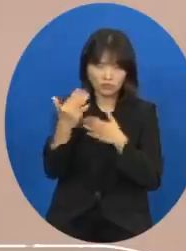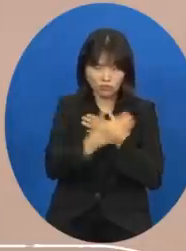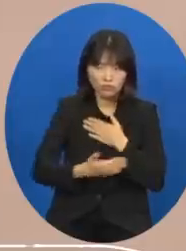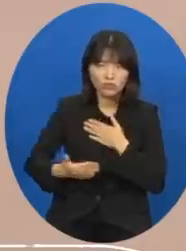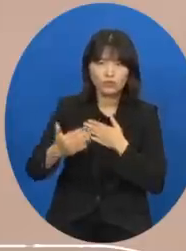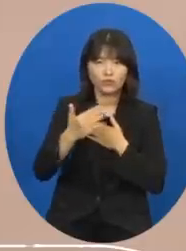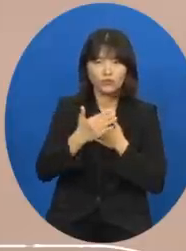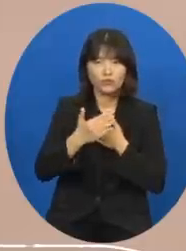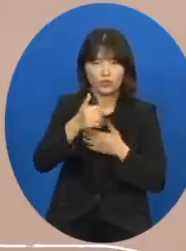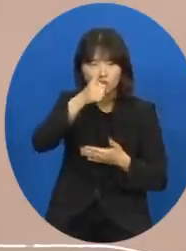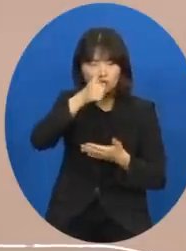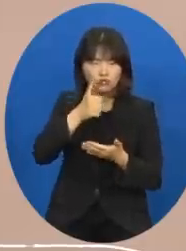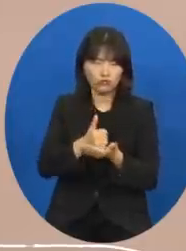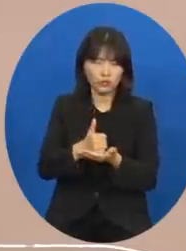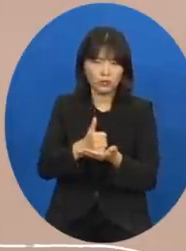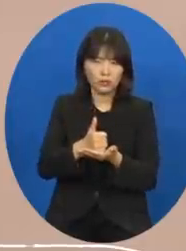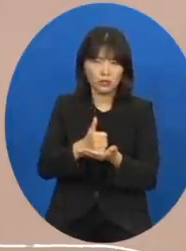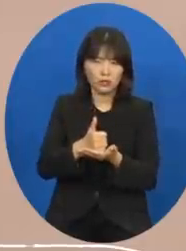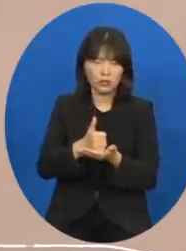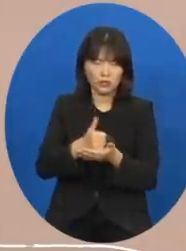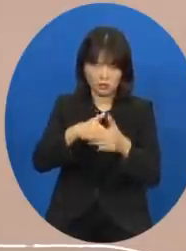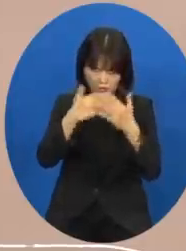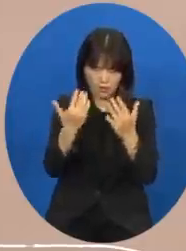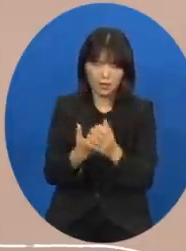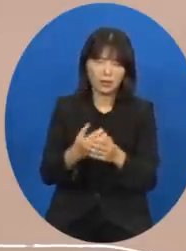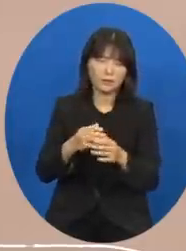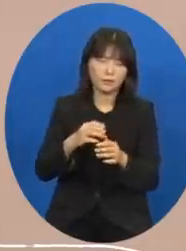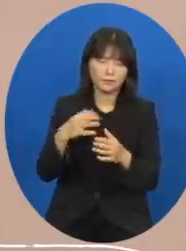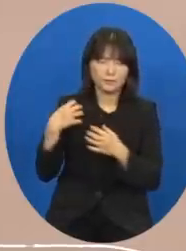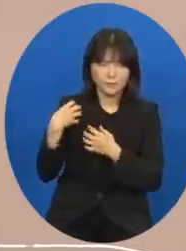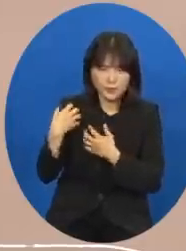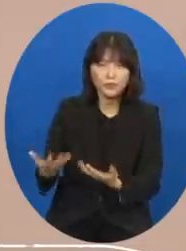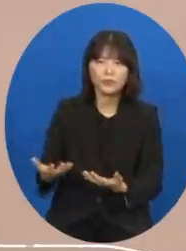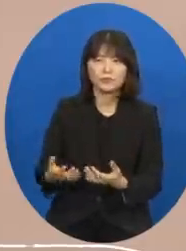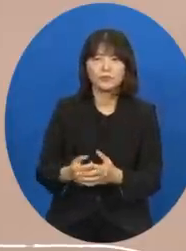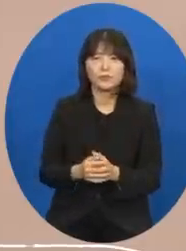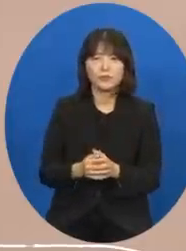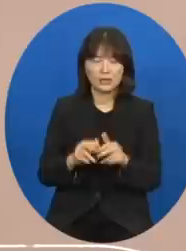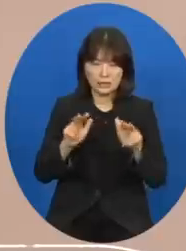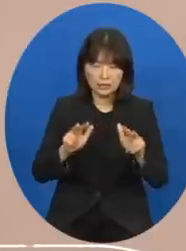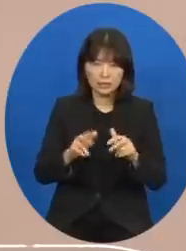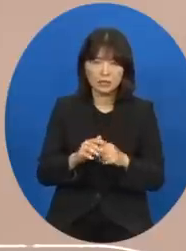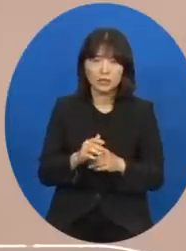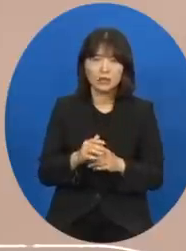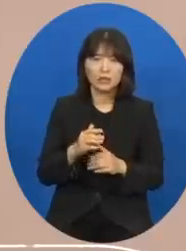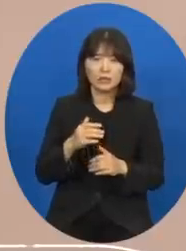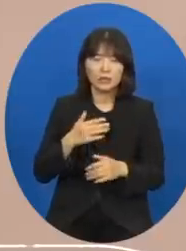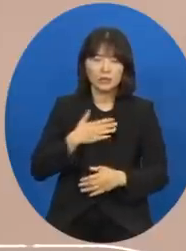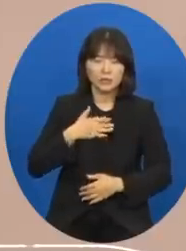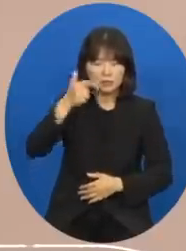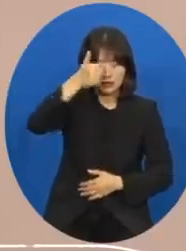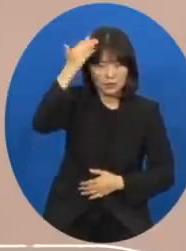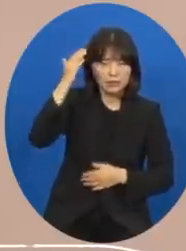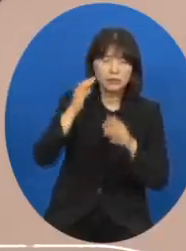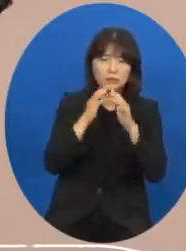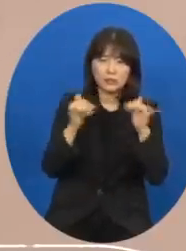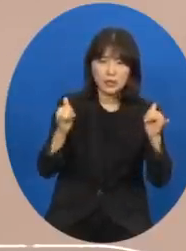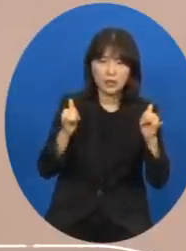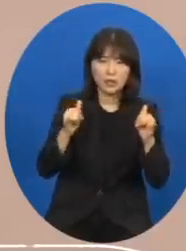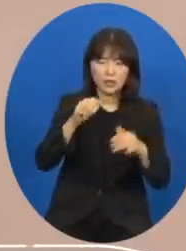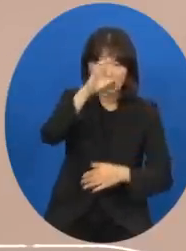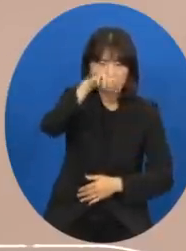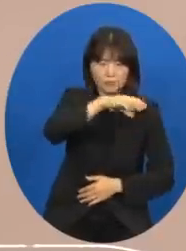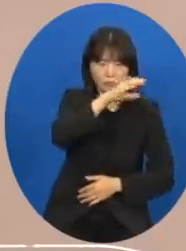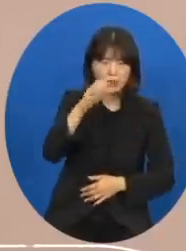육신과 죄의 끈을 완전히 놓겠습니다. 이제는 정말 내 옛사람이 십자가에서